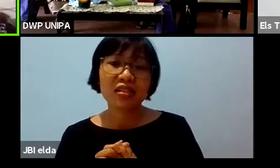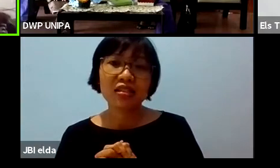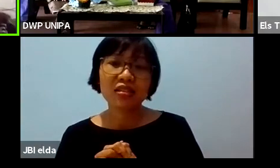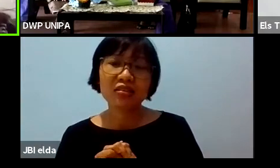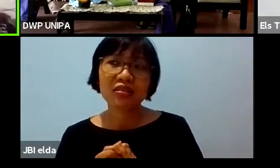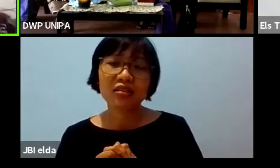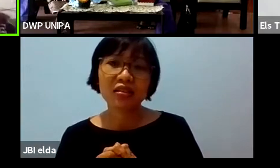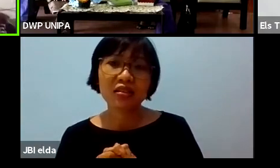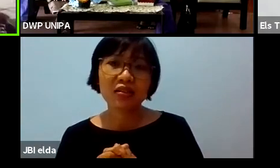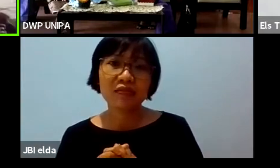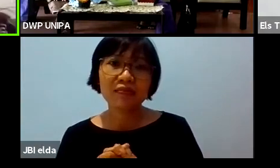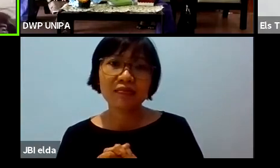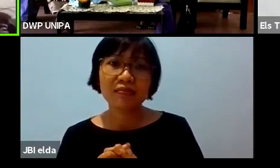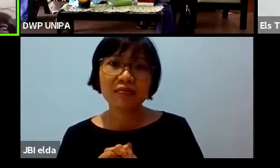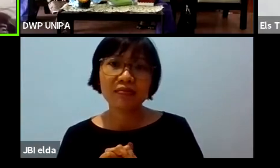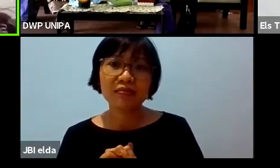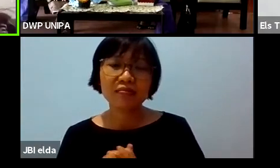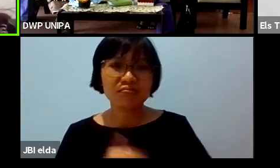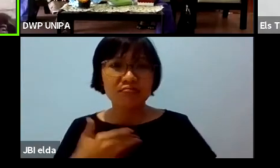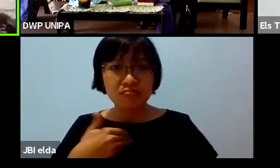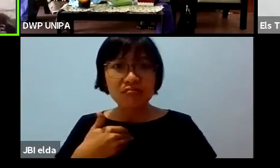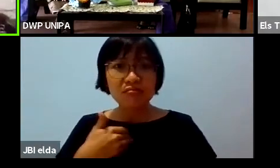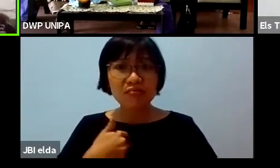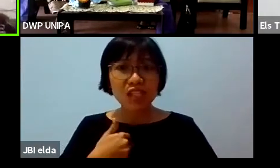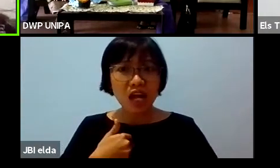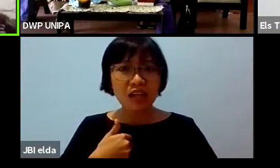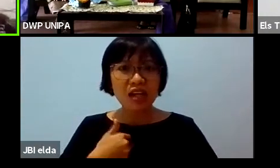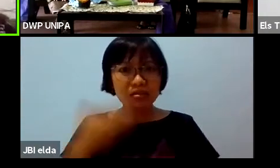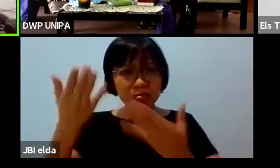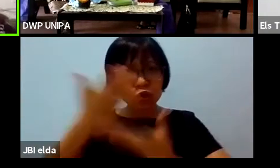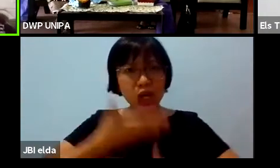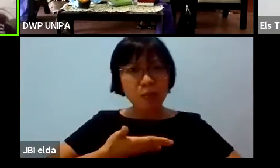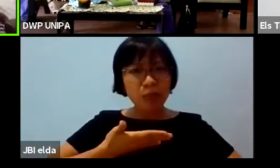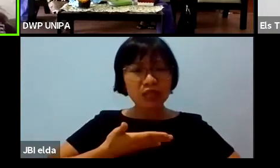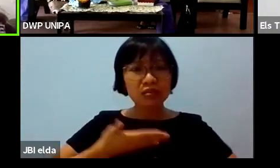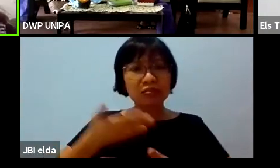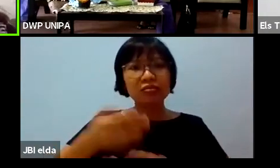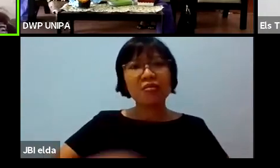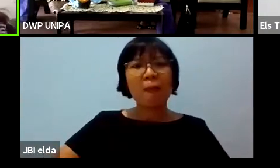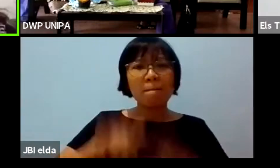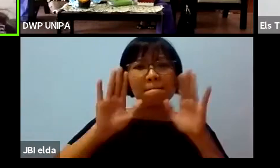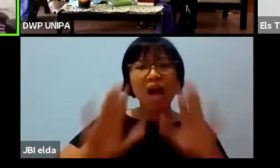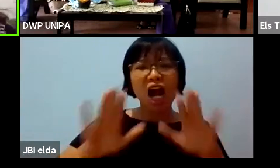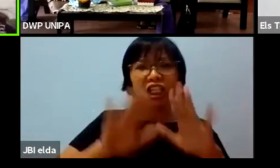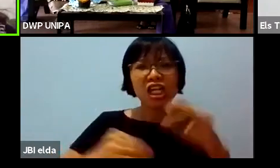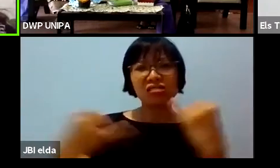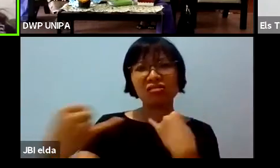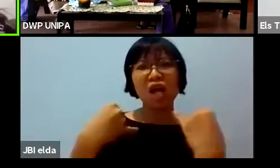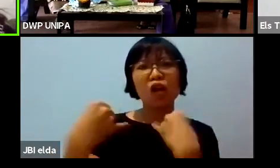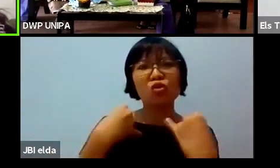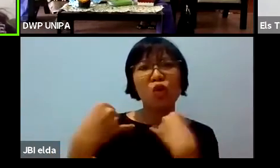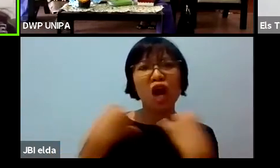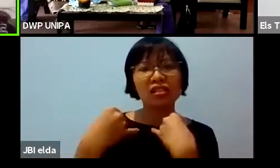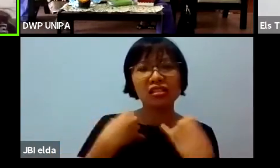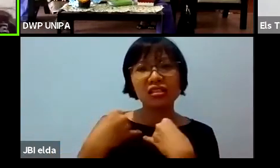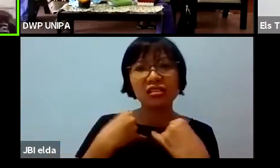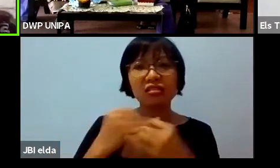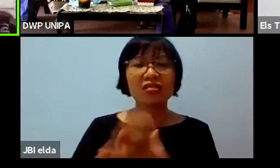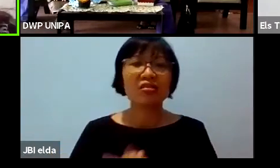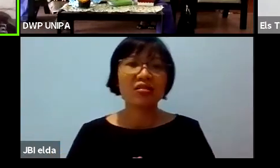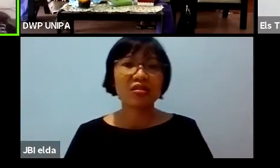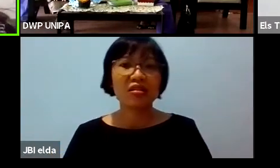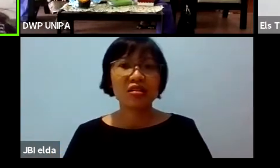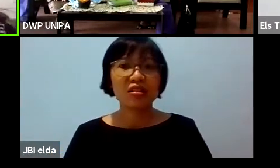kemudian saya aja misalnya banyak tuh dapat teror SMS gitu, jam 11 malam, jam 4 pagi tuh hampir tiap hari